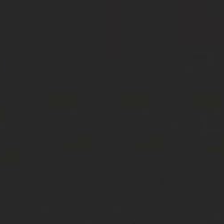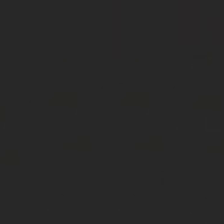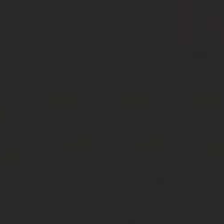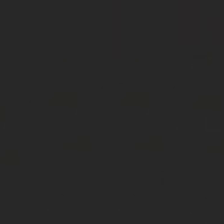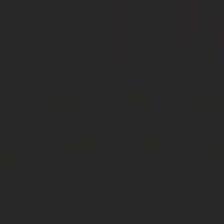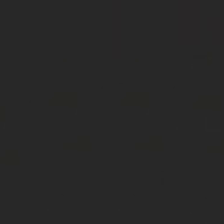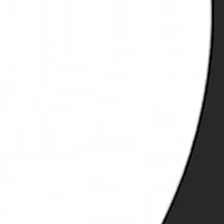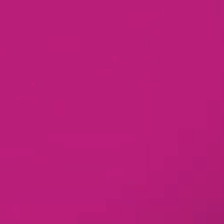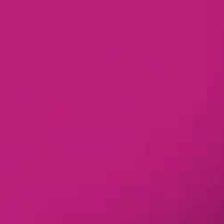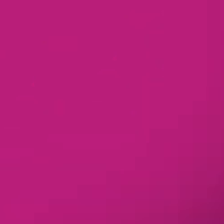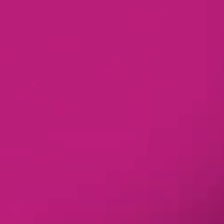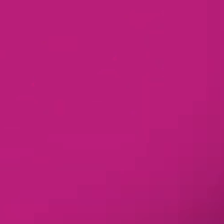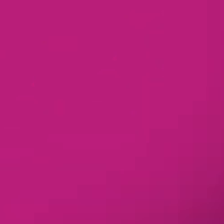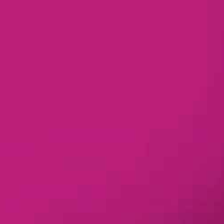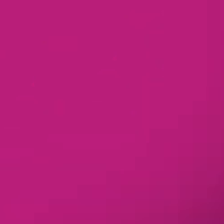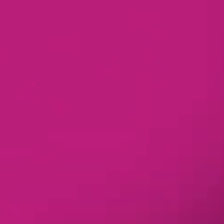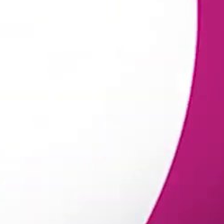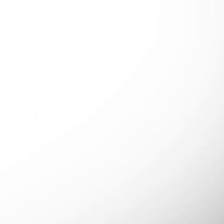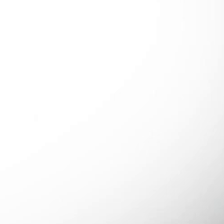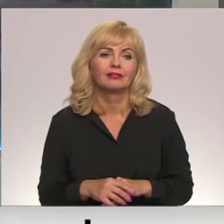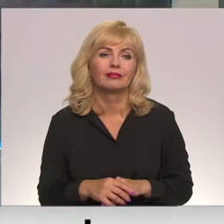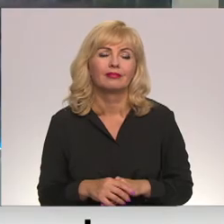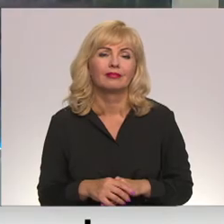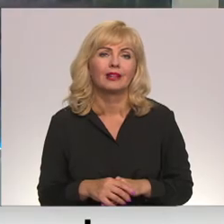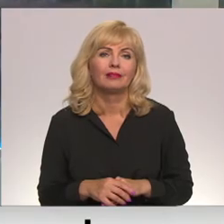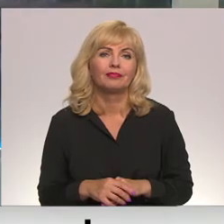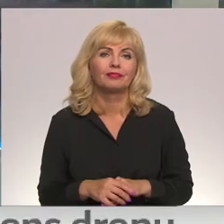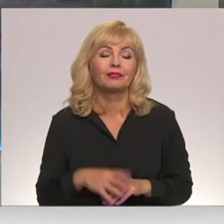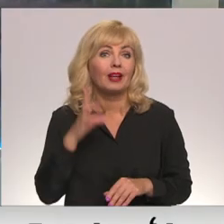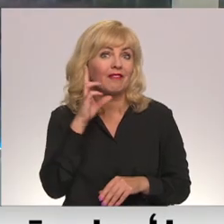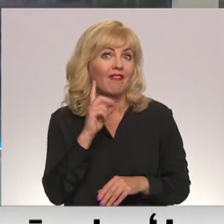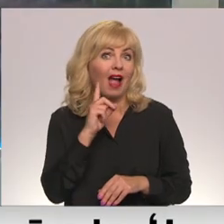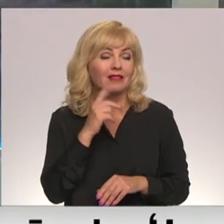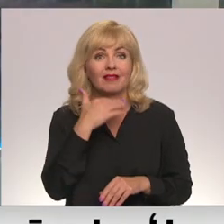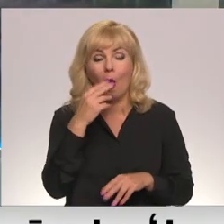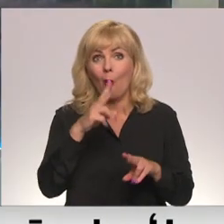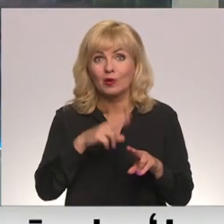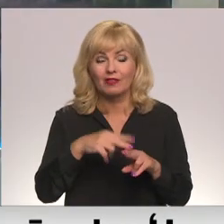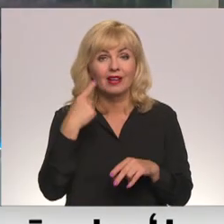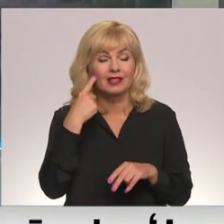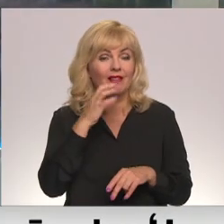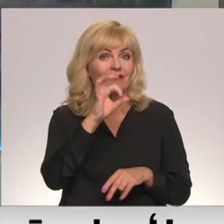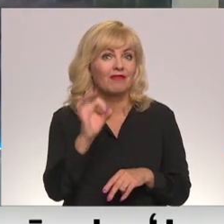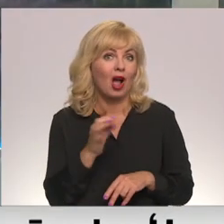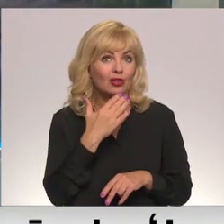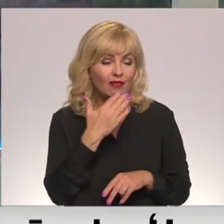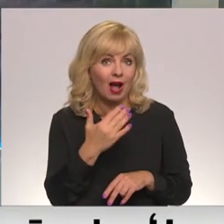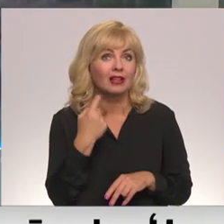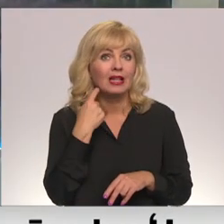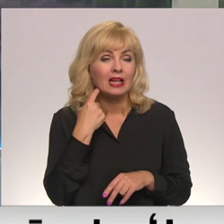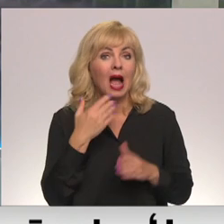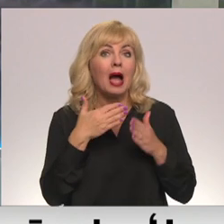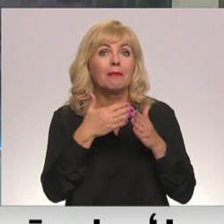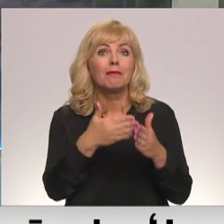Re, viss ēters ir te! Bet Vecrīgā šodien daudz vietu bija dzirdama vācu valoda, jo Rīgas pasažieru